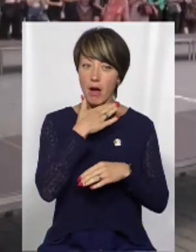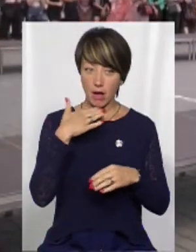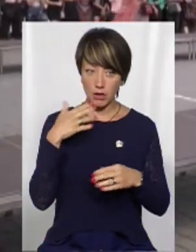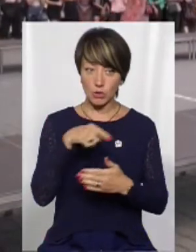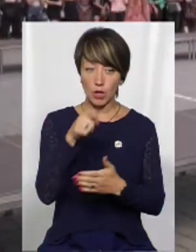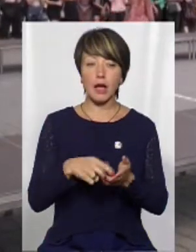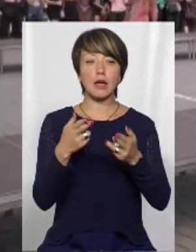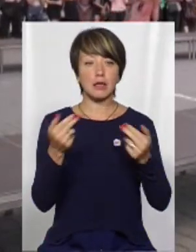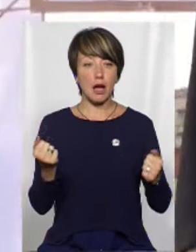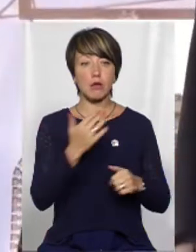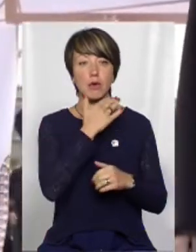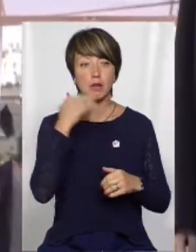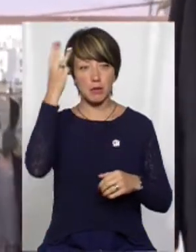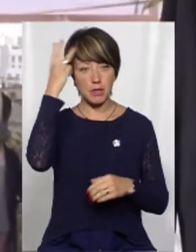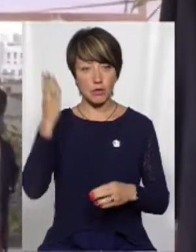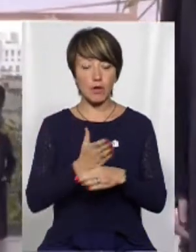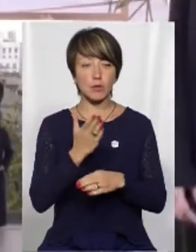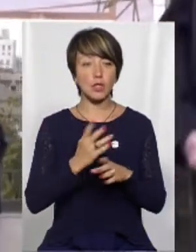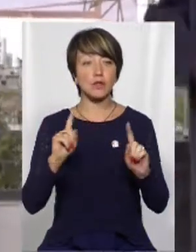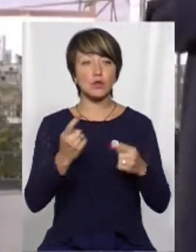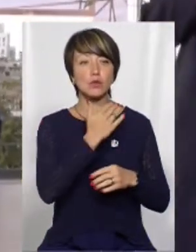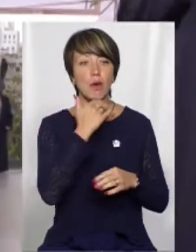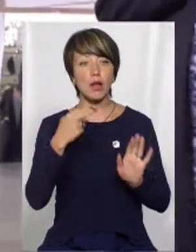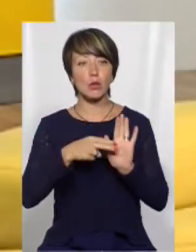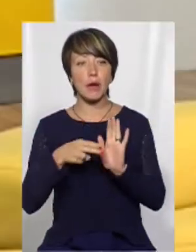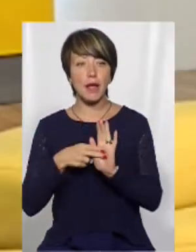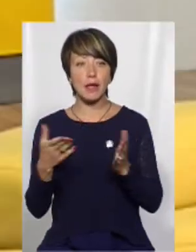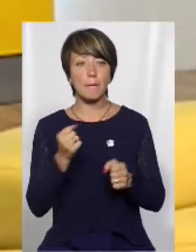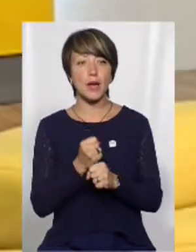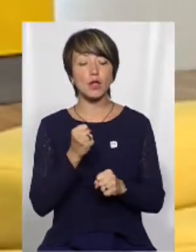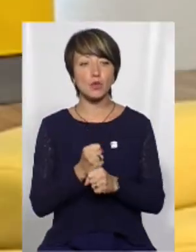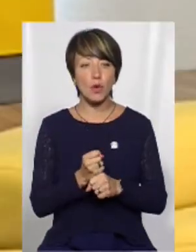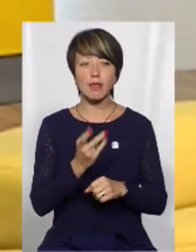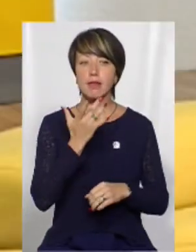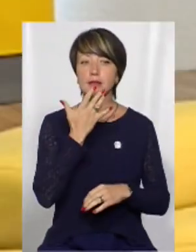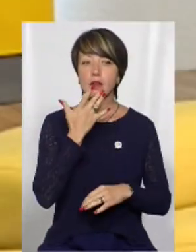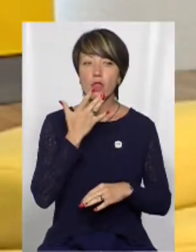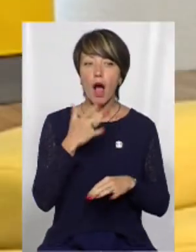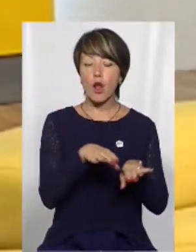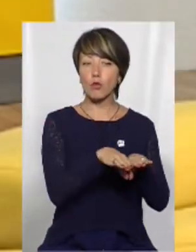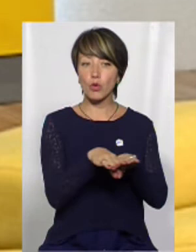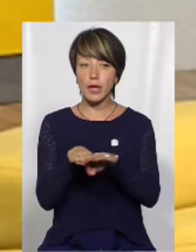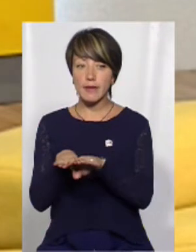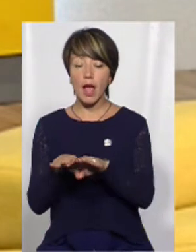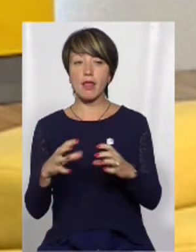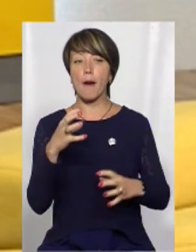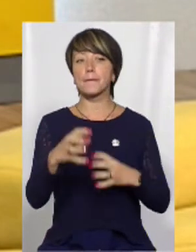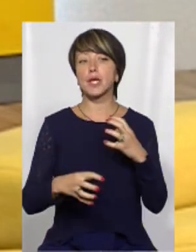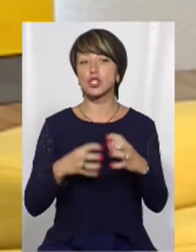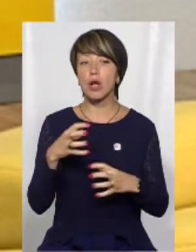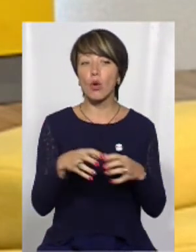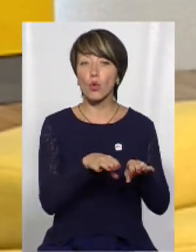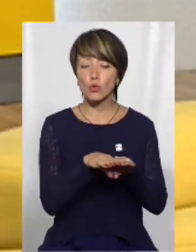багато хмельницького виробництва, дуже багато брендів, які працюють на національному рівні, на міжнародному рівні.